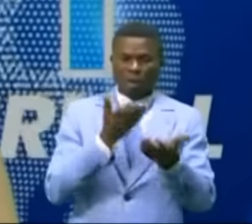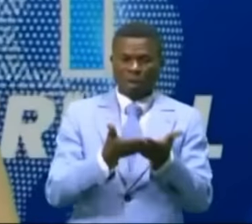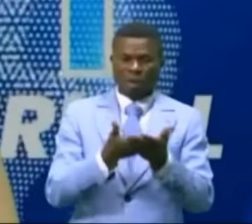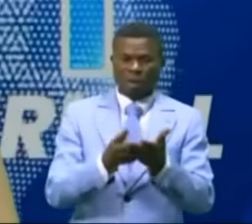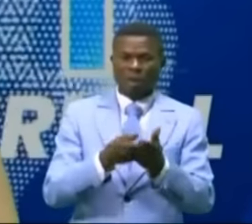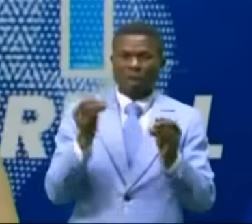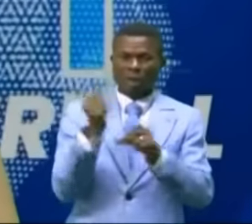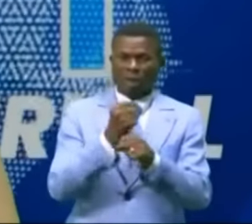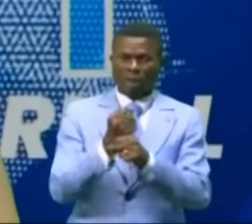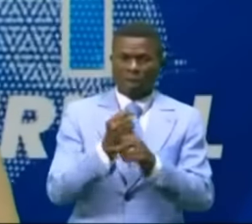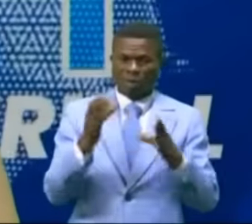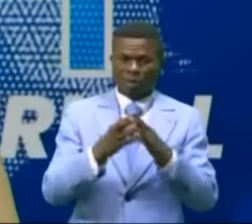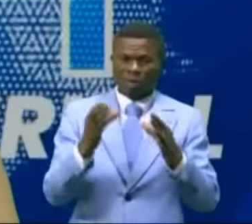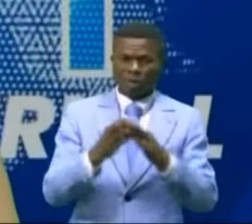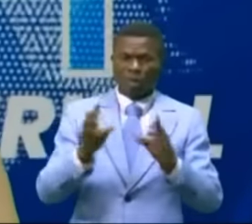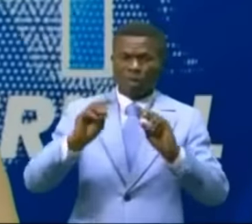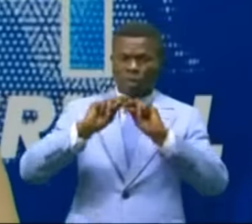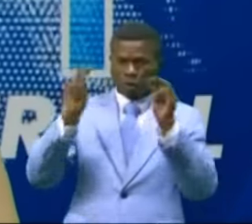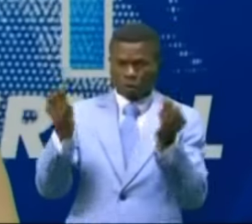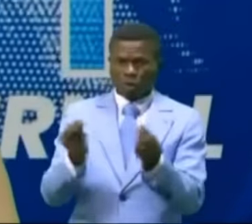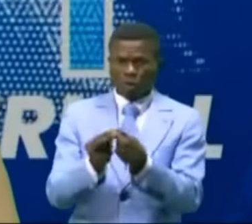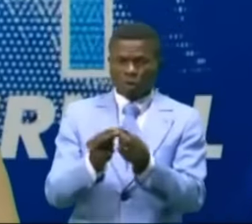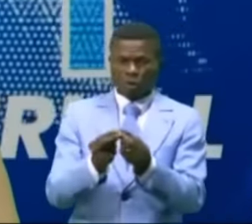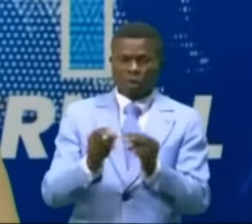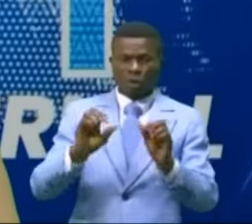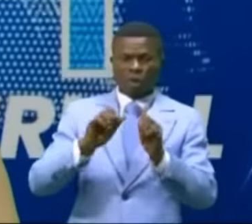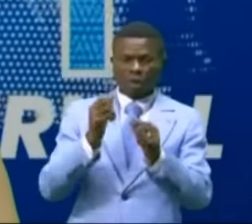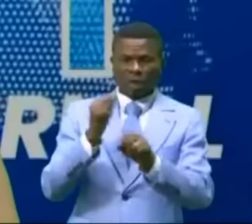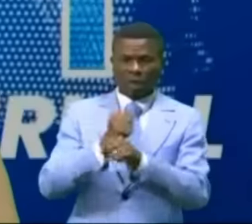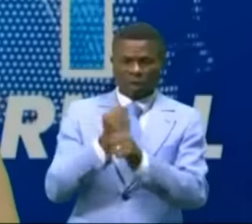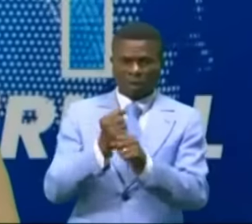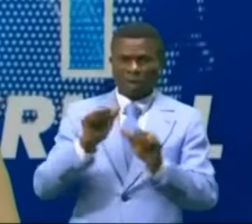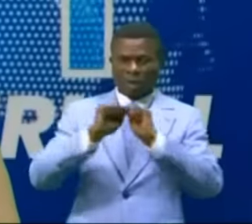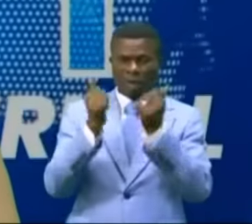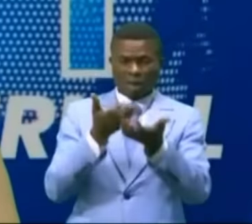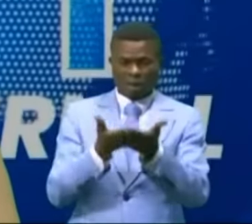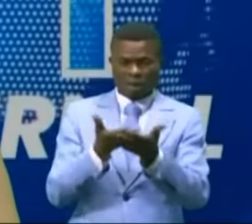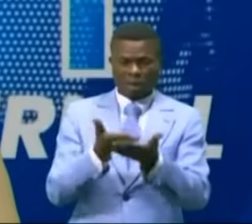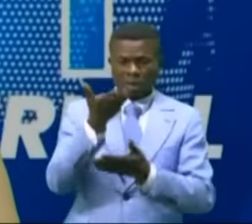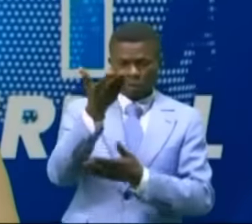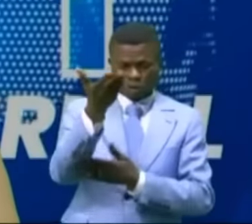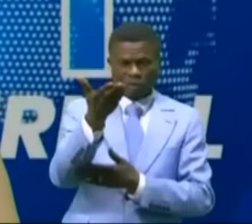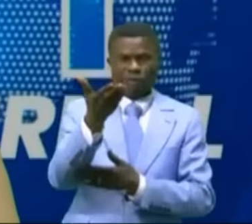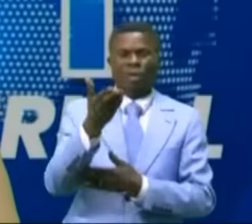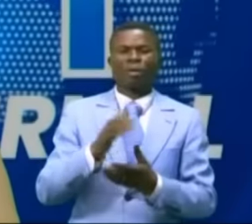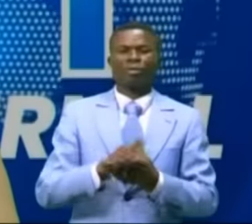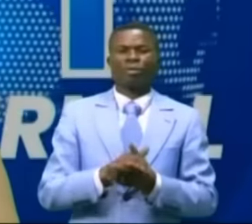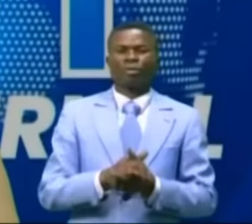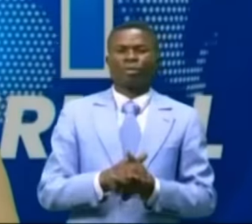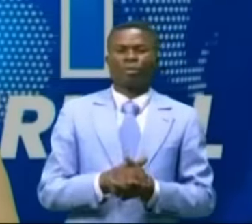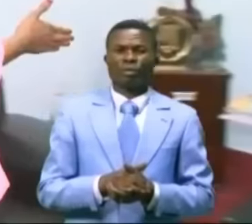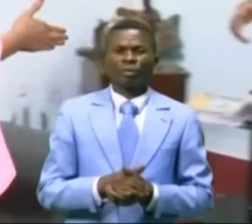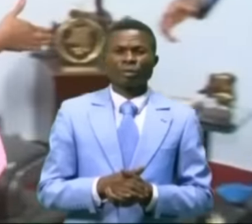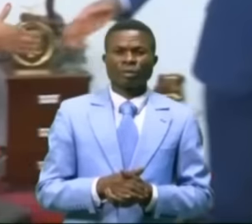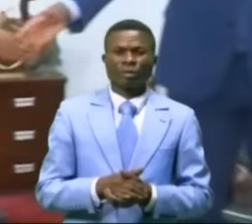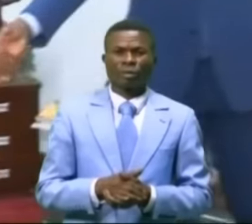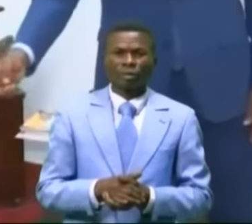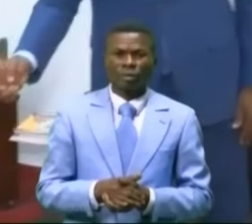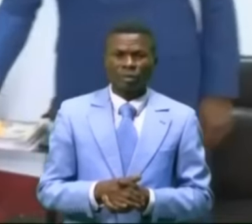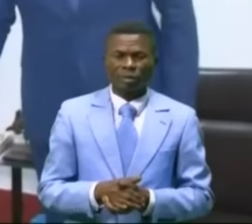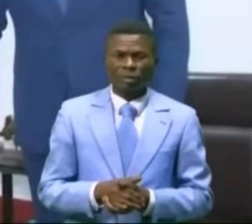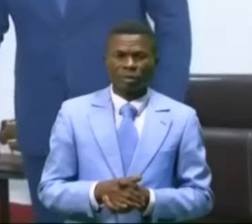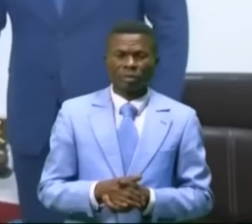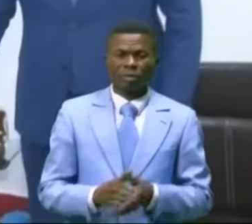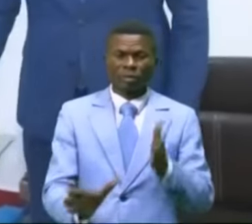d'une séance de travail avec une délégation de cette agence. Nadine Kilocho, Cédric Kenina, Moke Maluma.